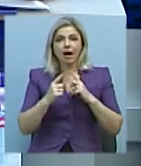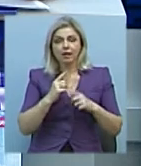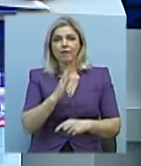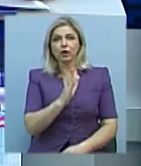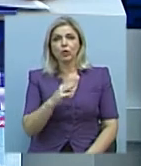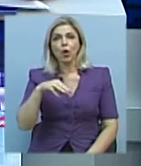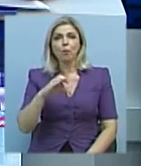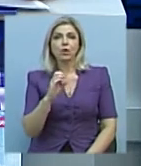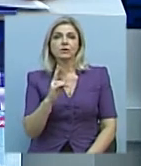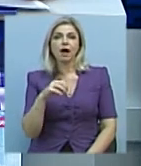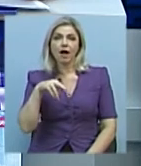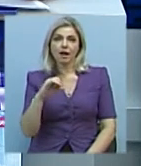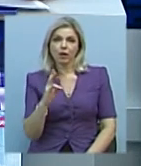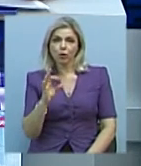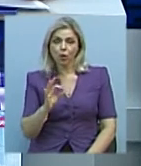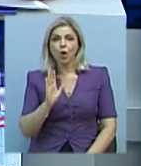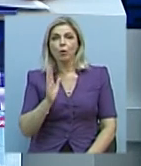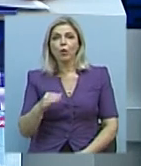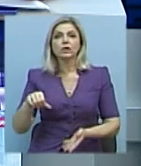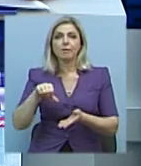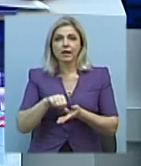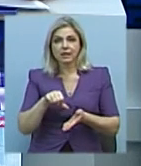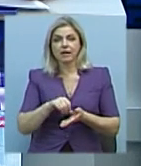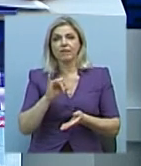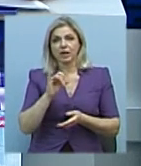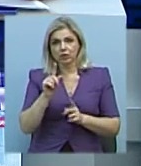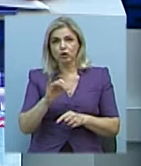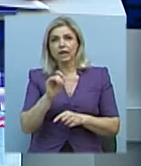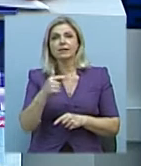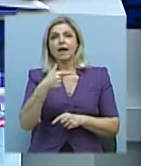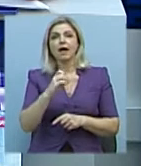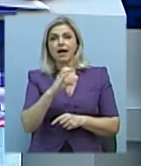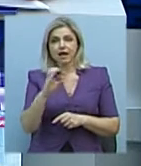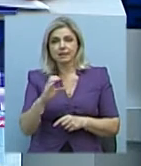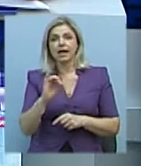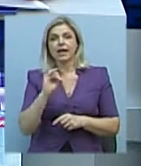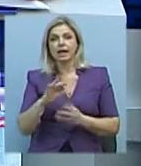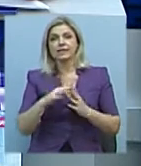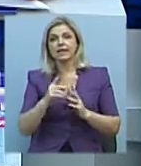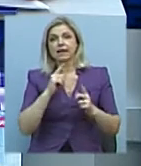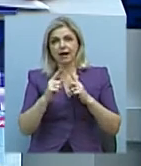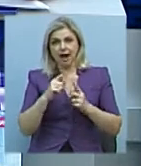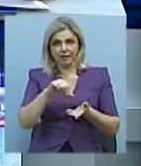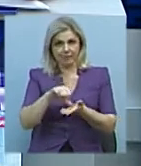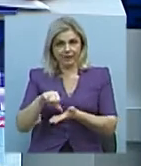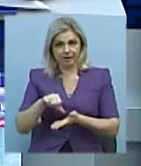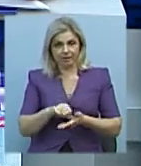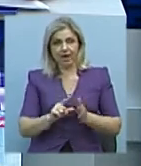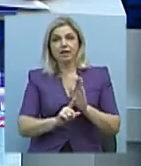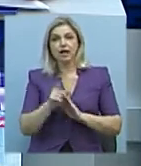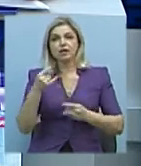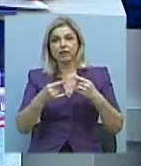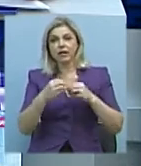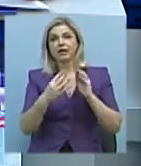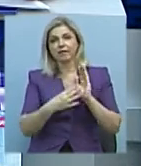Москаленко. Будуть також представлені думки керівництва Могилівської ГЕС та Могилівської сільради. Початок прямого ефіру о 19:20